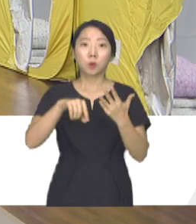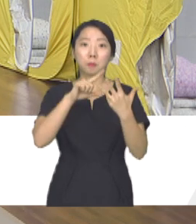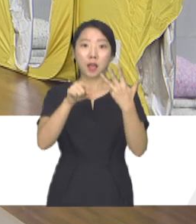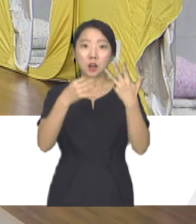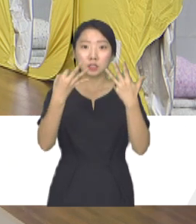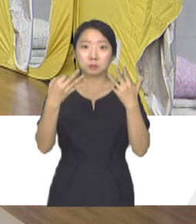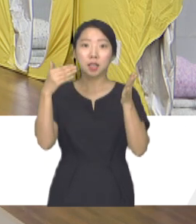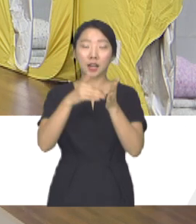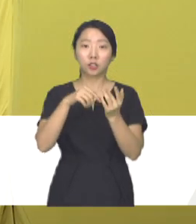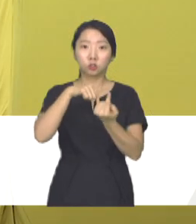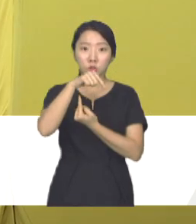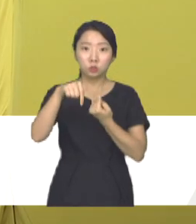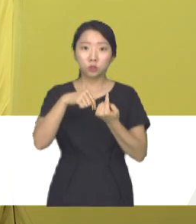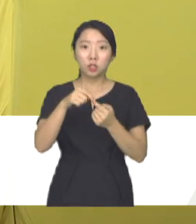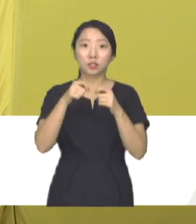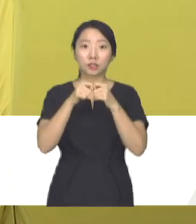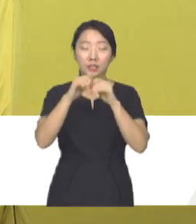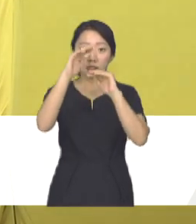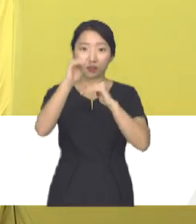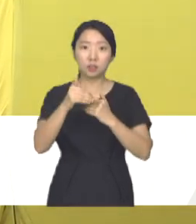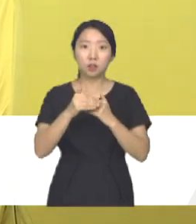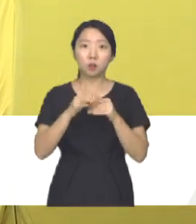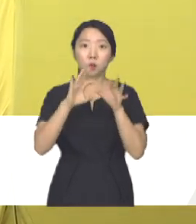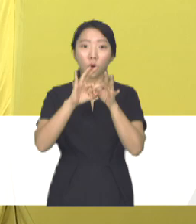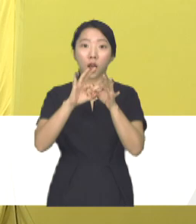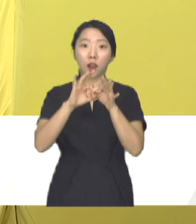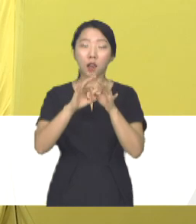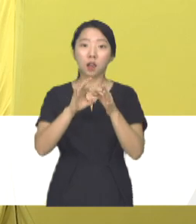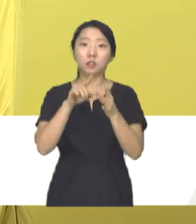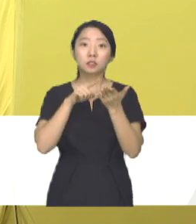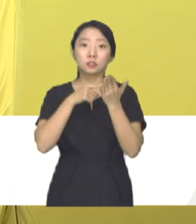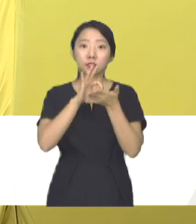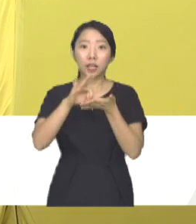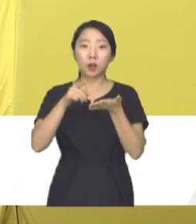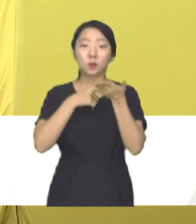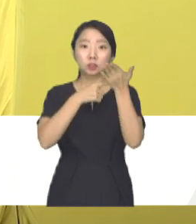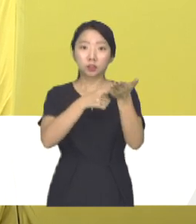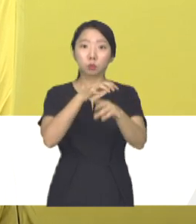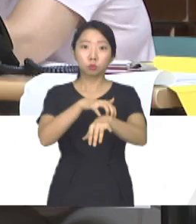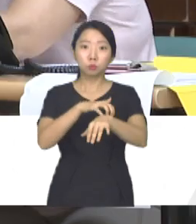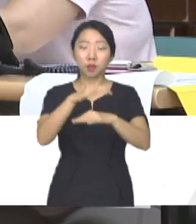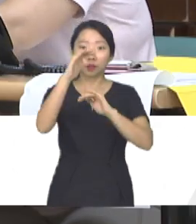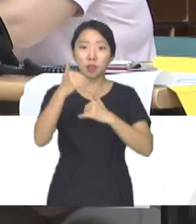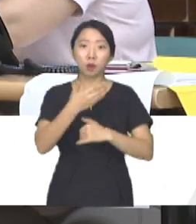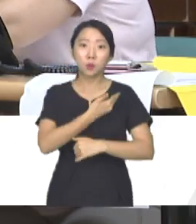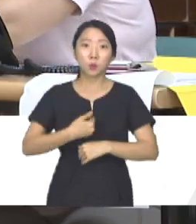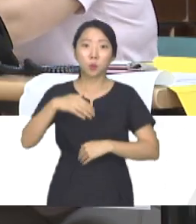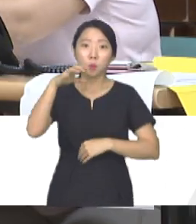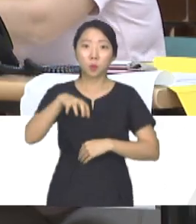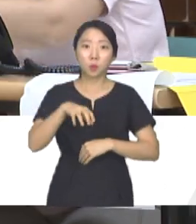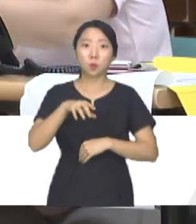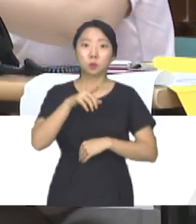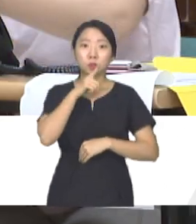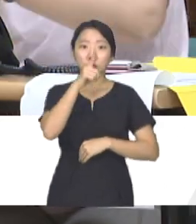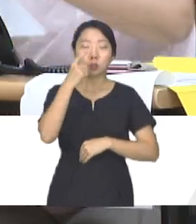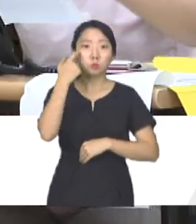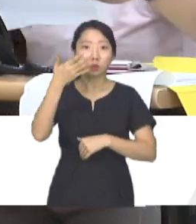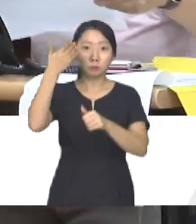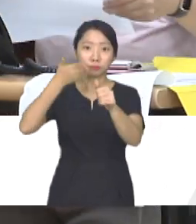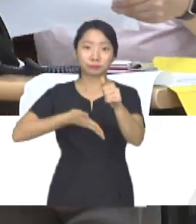14일까지 운영되며 기타 무더위 쉼터 와 관련한 이용신청 및 불편 사항은 각 동 행정 복지 센터 로